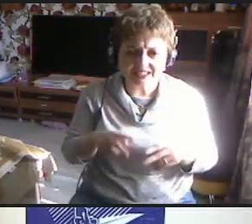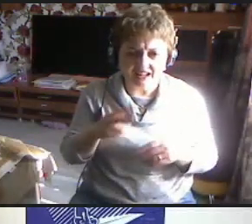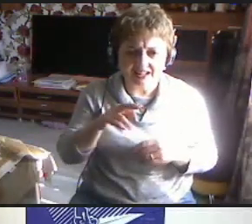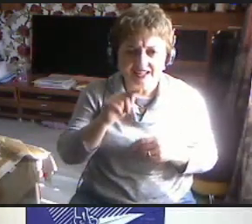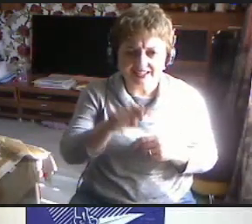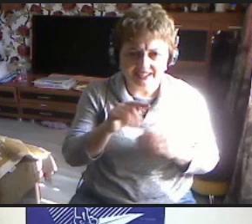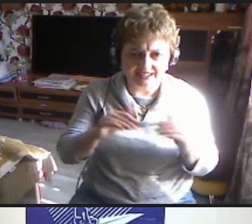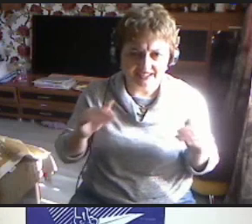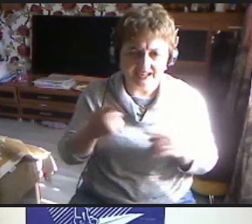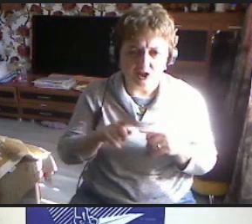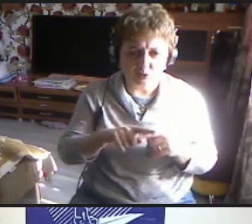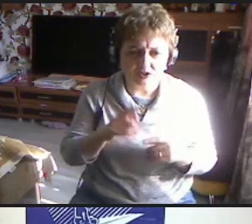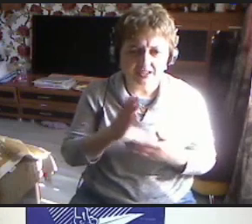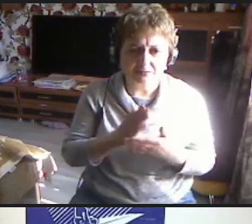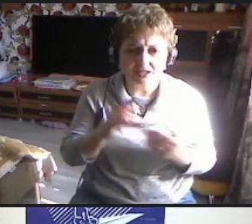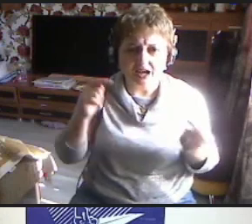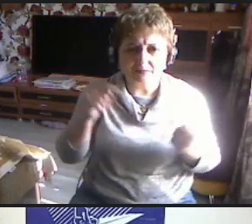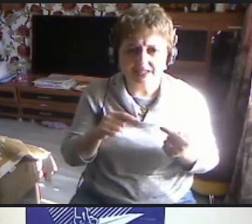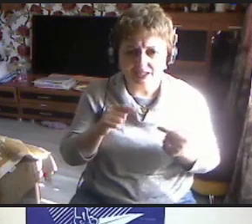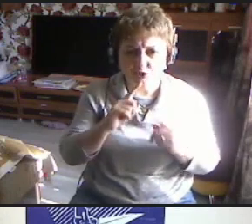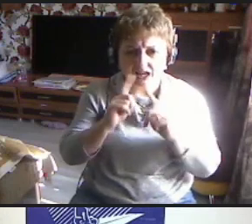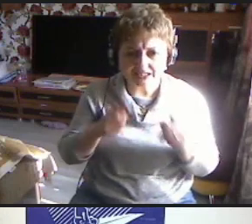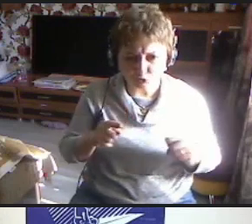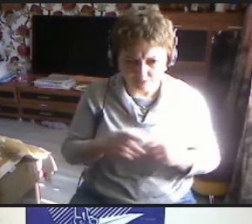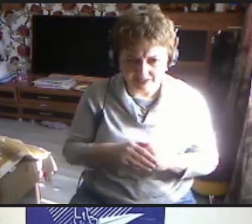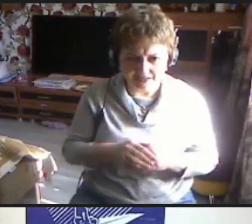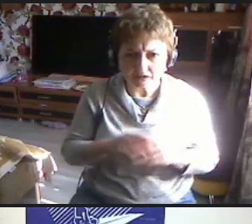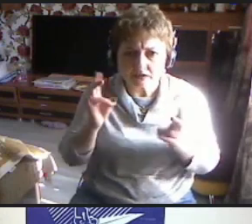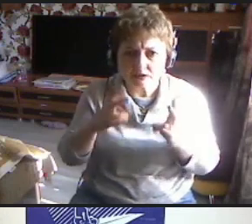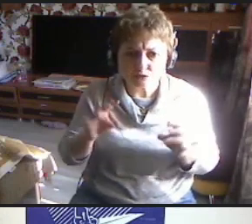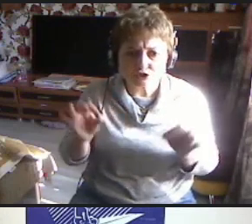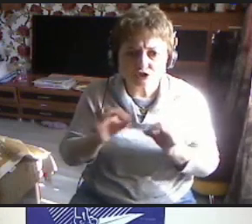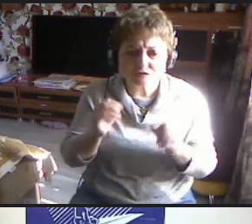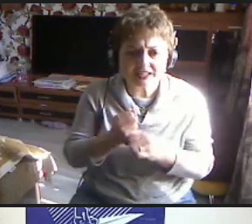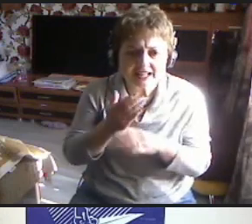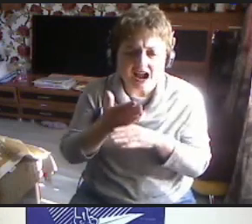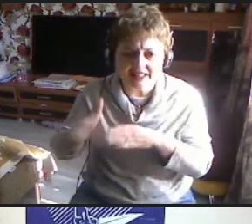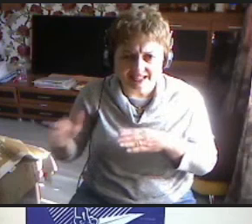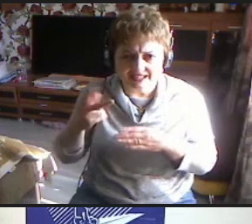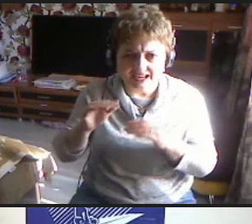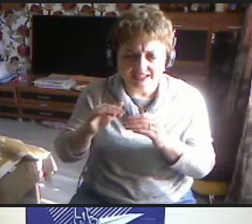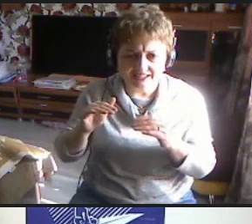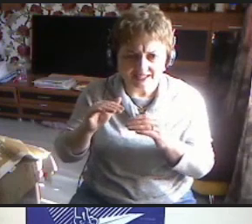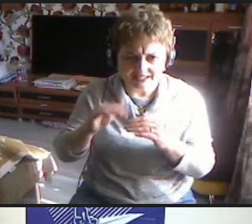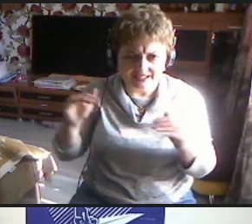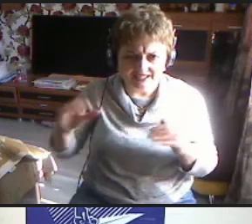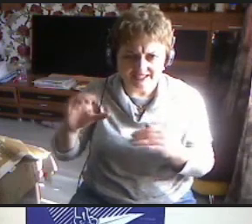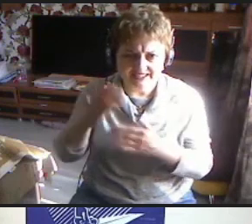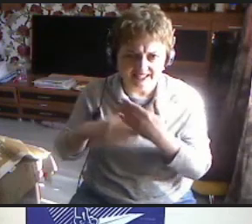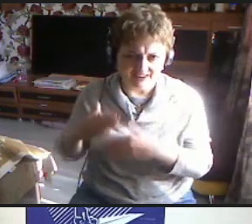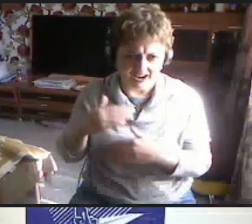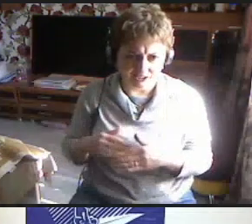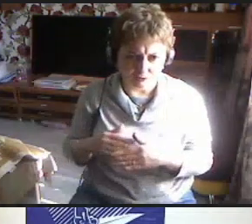имеют определенные особенности. Не надо ничего делать отдельно для детей с инвалидностью. Все